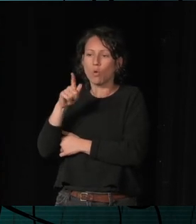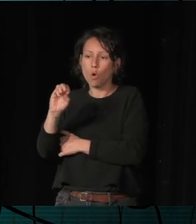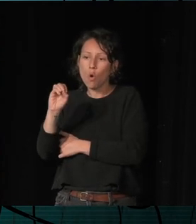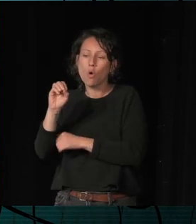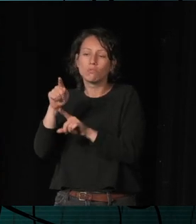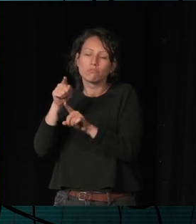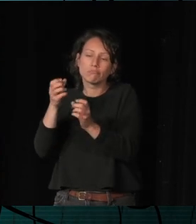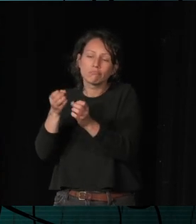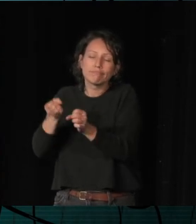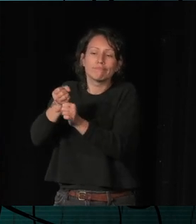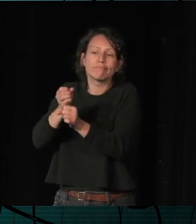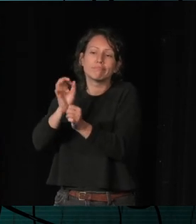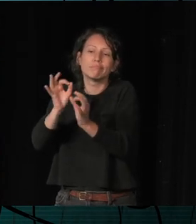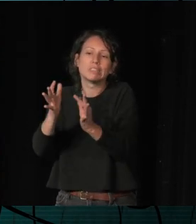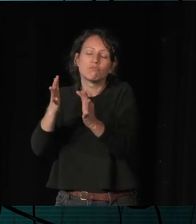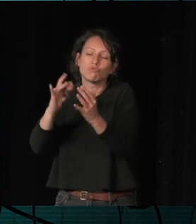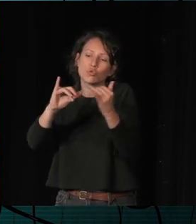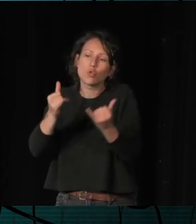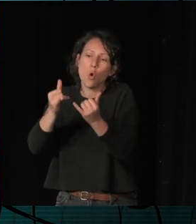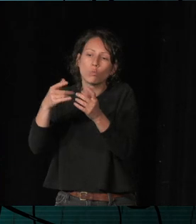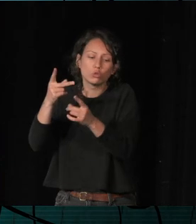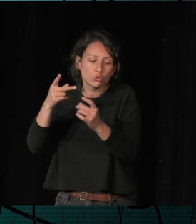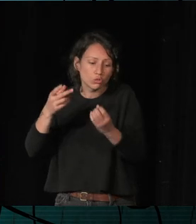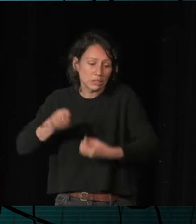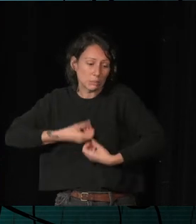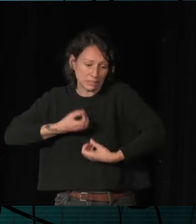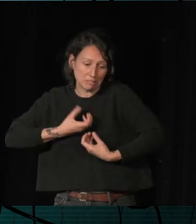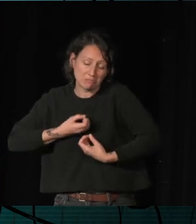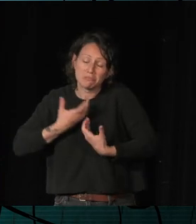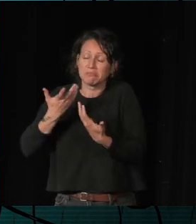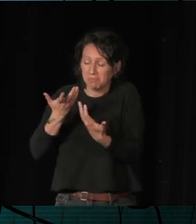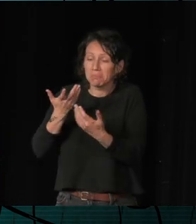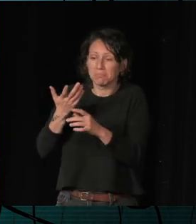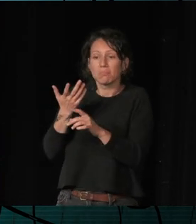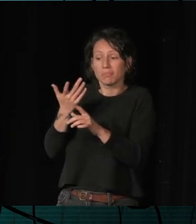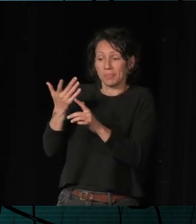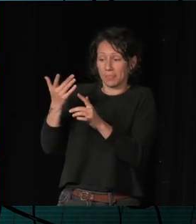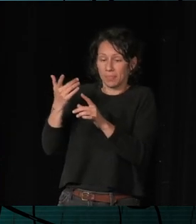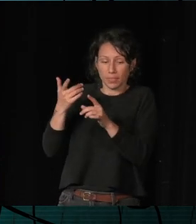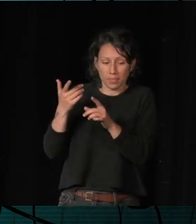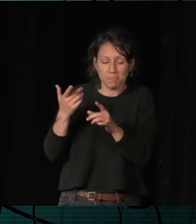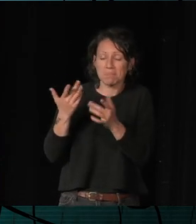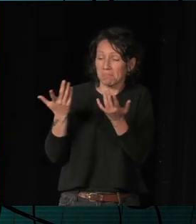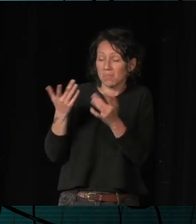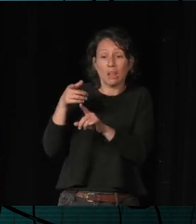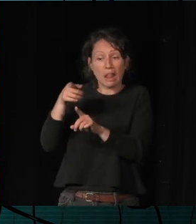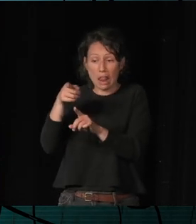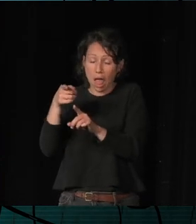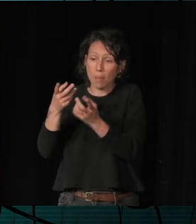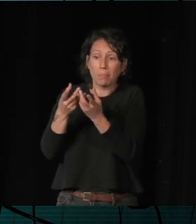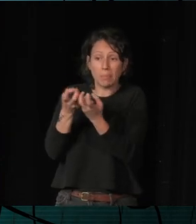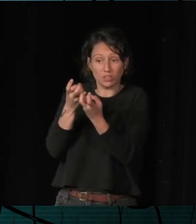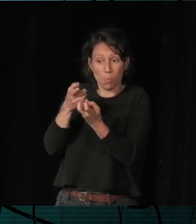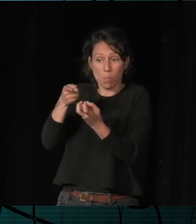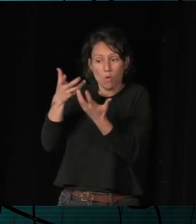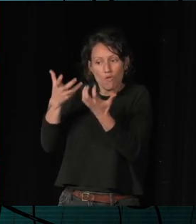du réel, qui sont voisins, vous pouvez peut-être nous dire si vous voyez des différences, mais qui en gros racontent l'idée d'un jeu vidéo plus